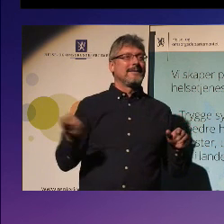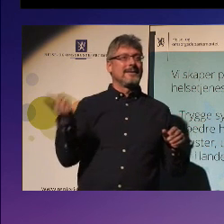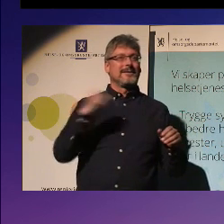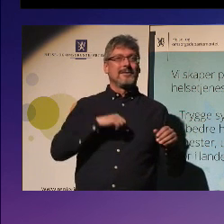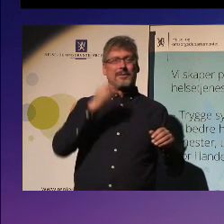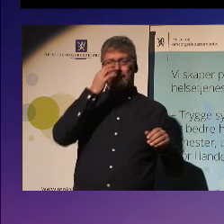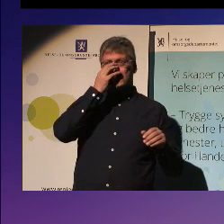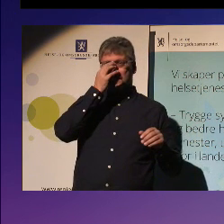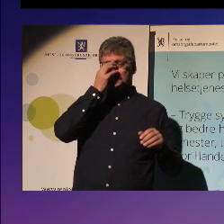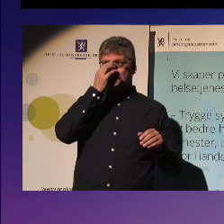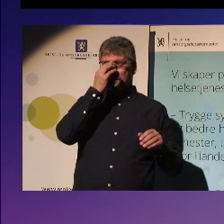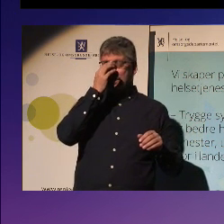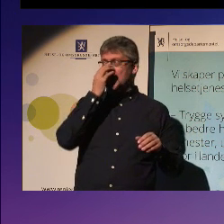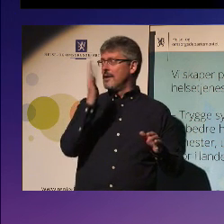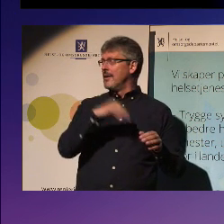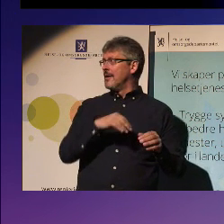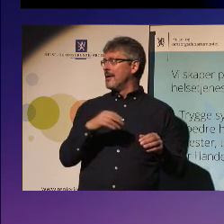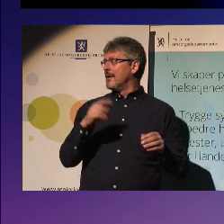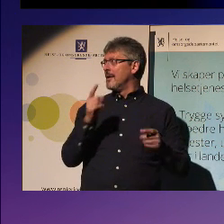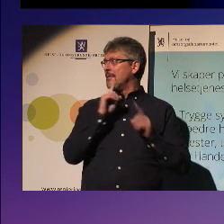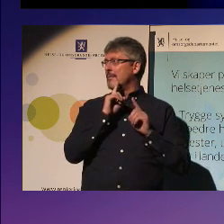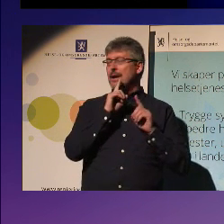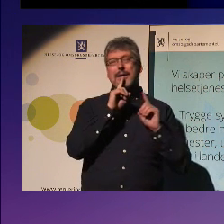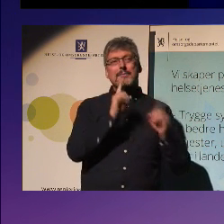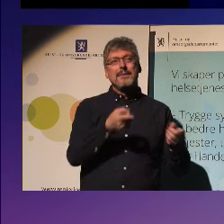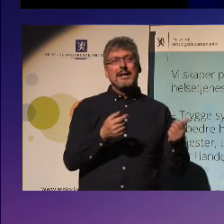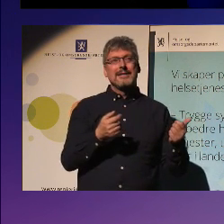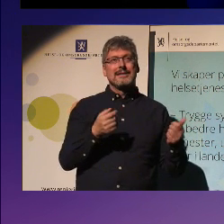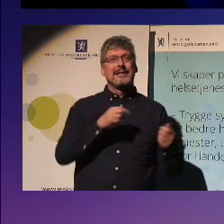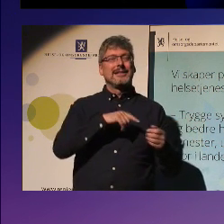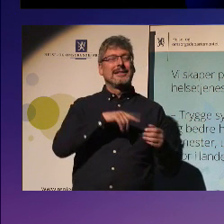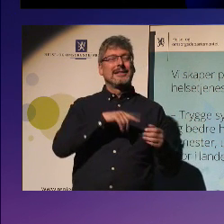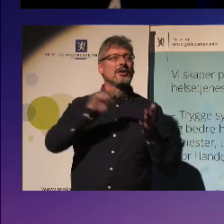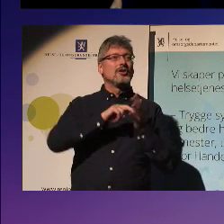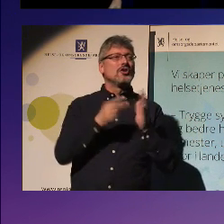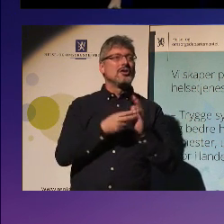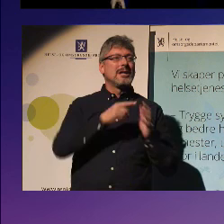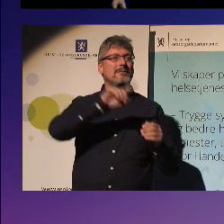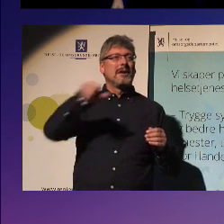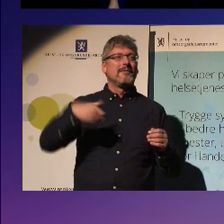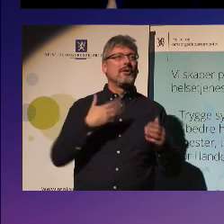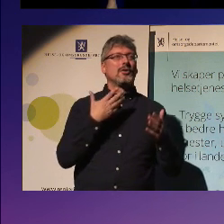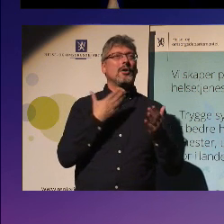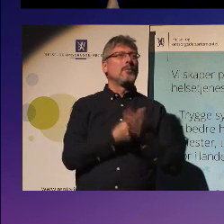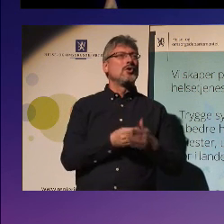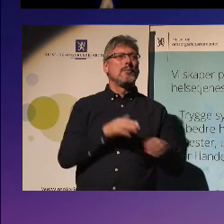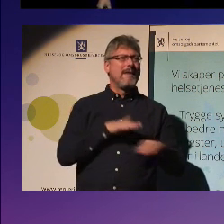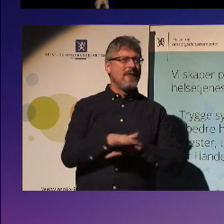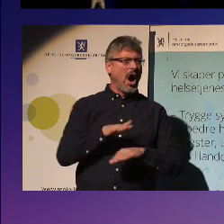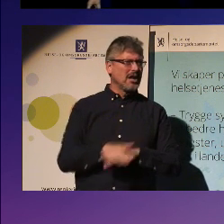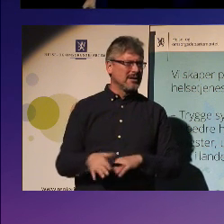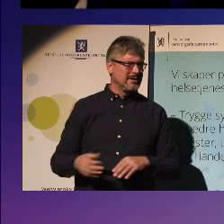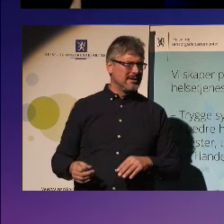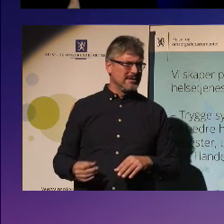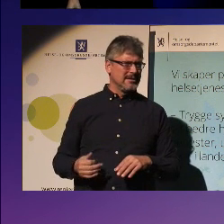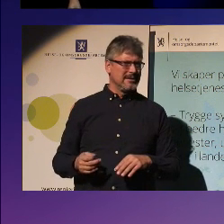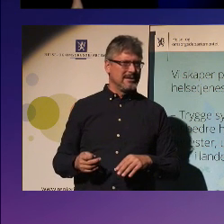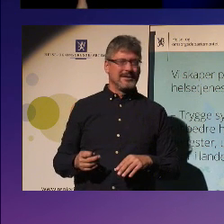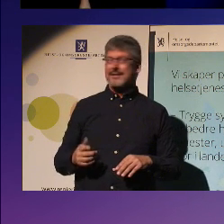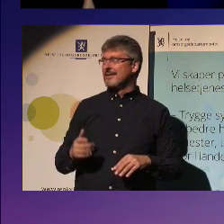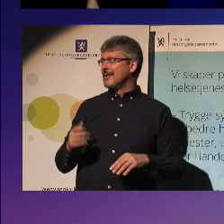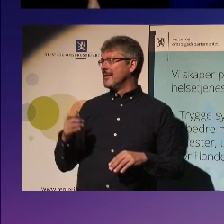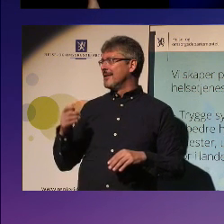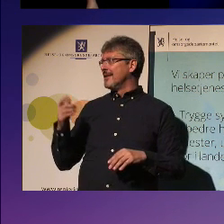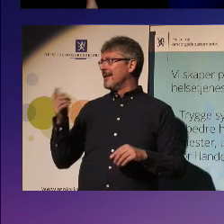IKT-lærlinger til meg. Da var det kom inn en bestilling på dere helpdesk-systemet vårt om å kjøpe noen fakser. Og da står han I døra